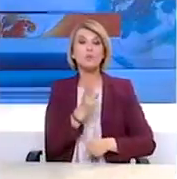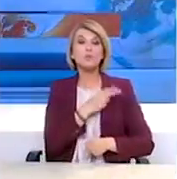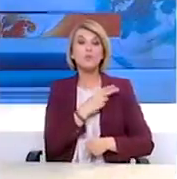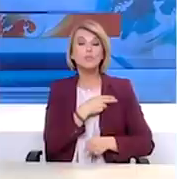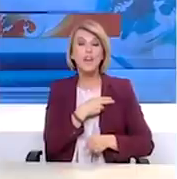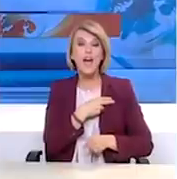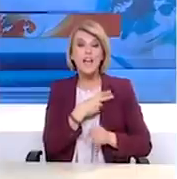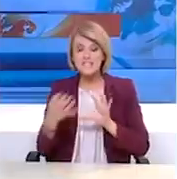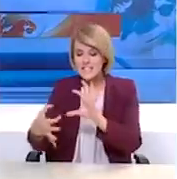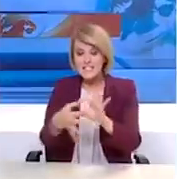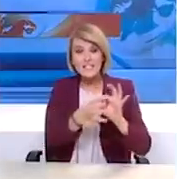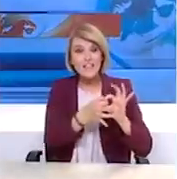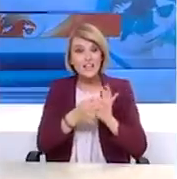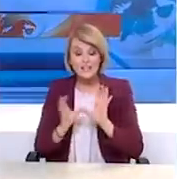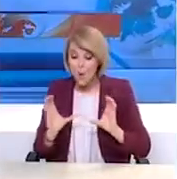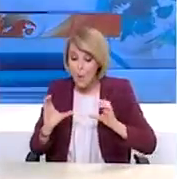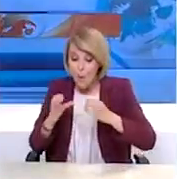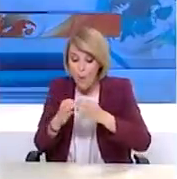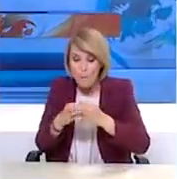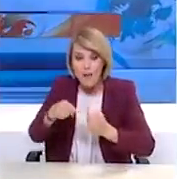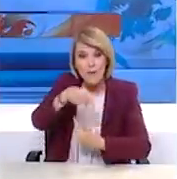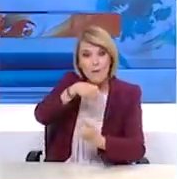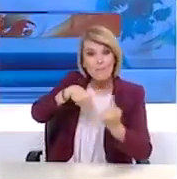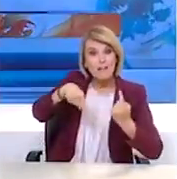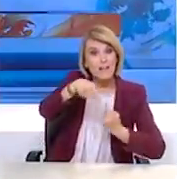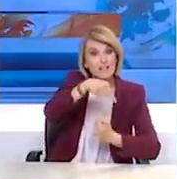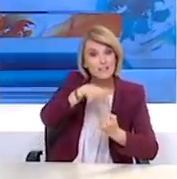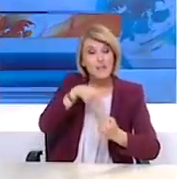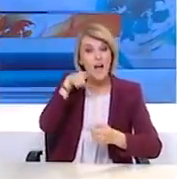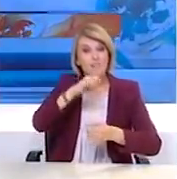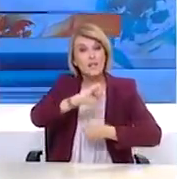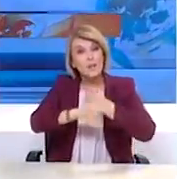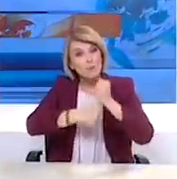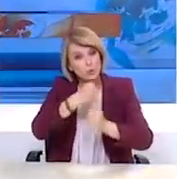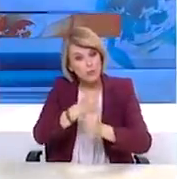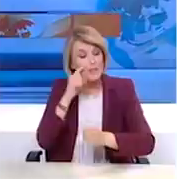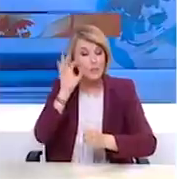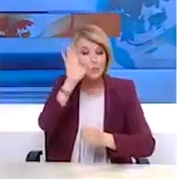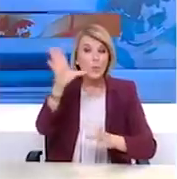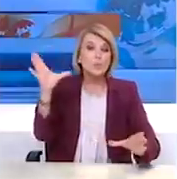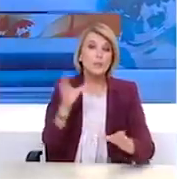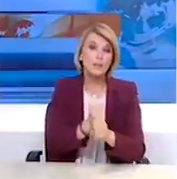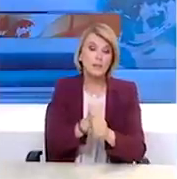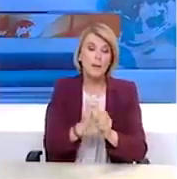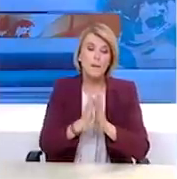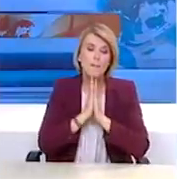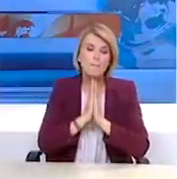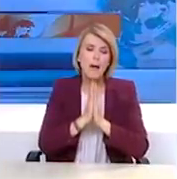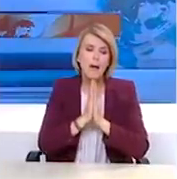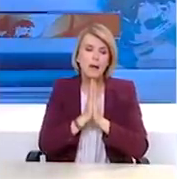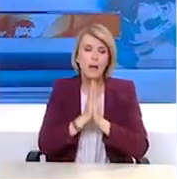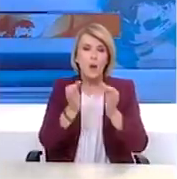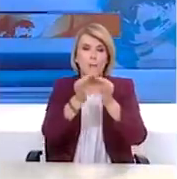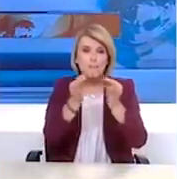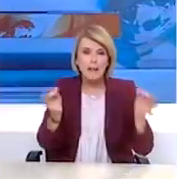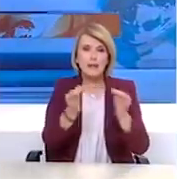ομαδικά. Είναι χρέος μας να κάνουμε αυτή την προσπάθεια να πετύχει, γι' αυτό και συνεχίζουμε να τηρούμε τα μέτρα. Είναι τόσο σημαντικό να τηρούμε όλα